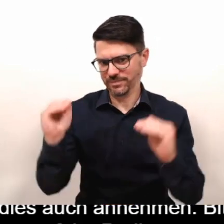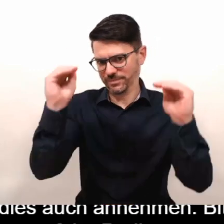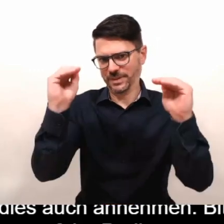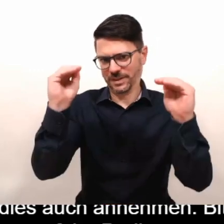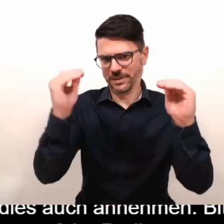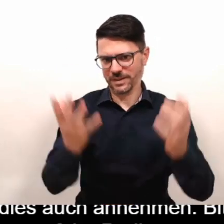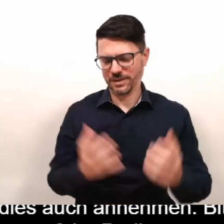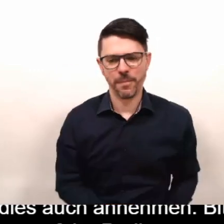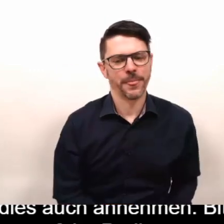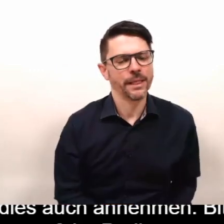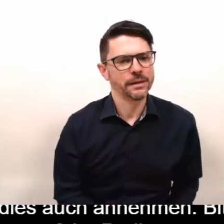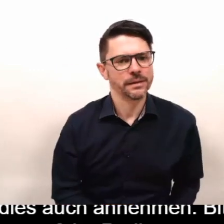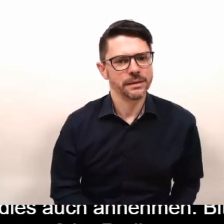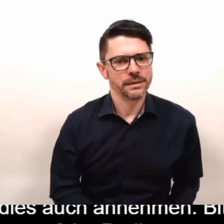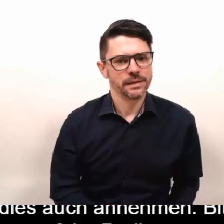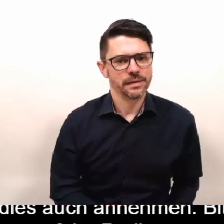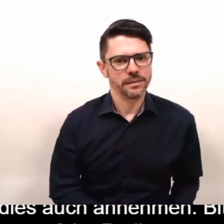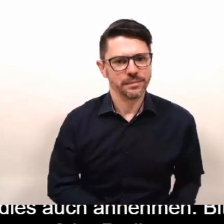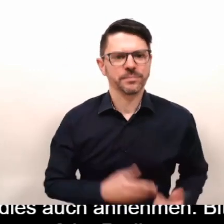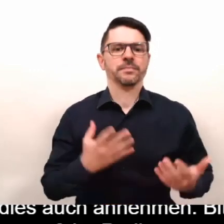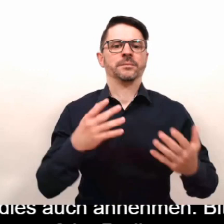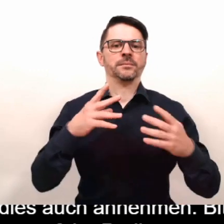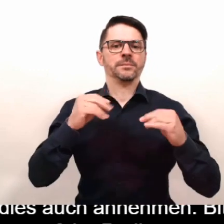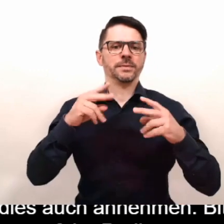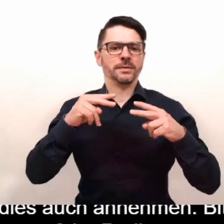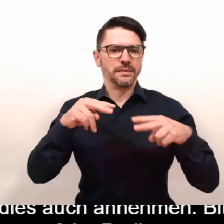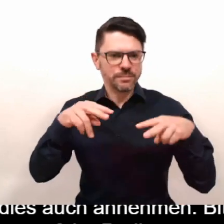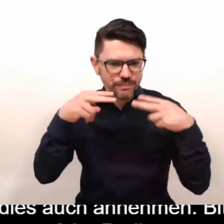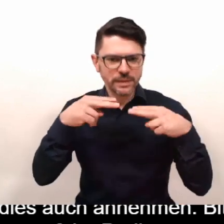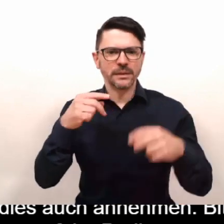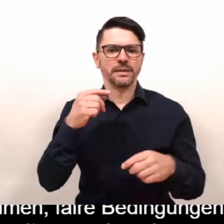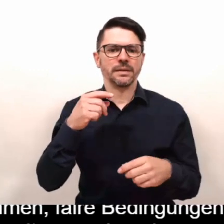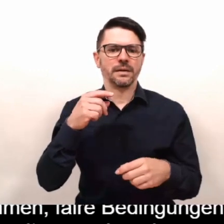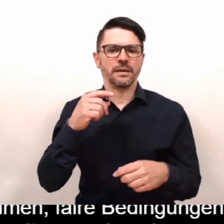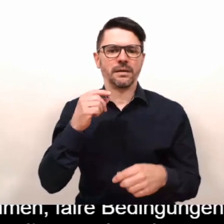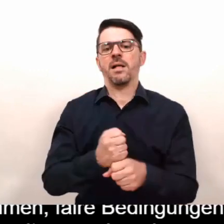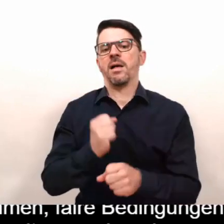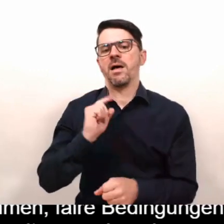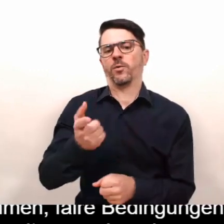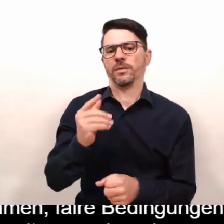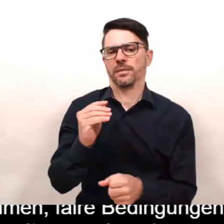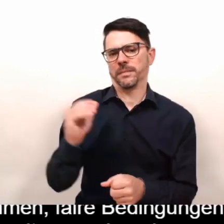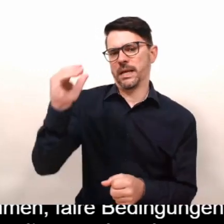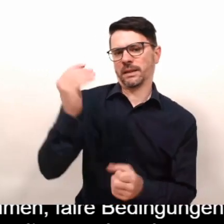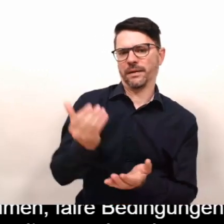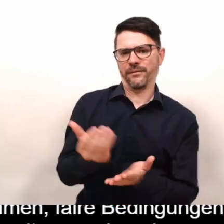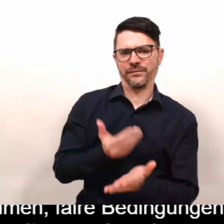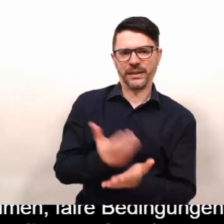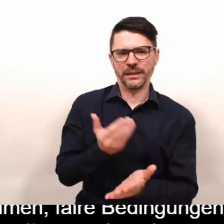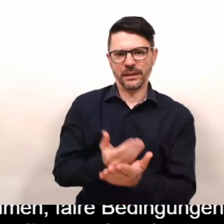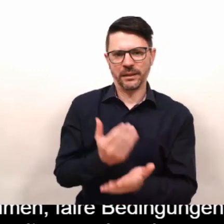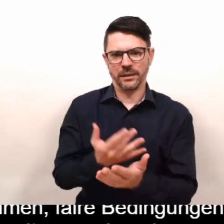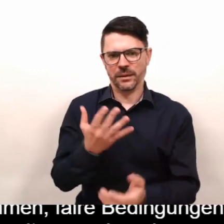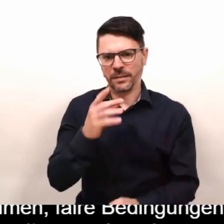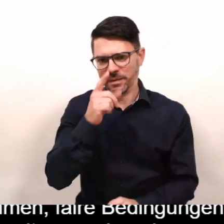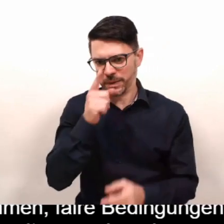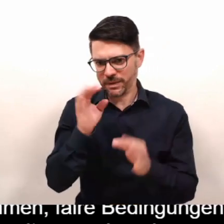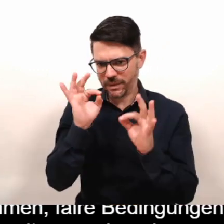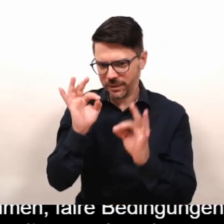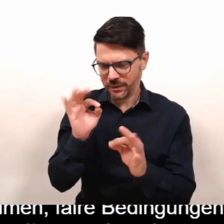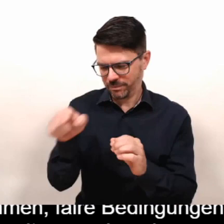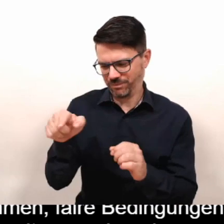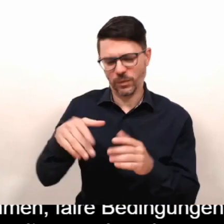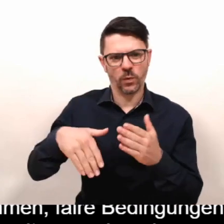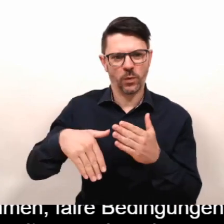können, damit diese Branche möglichst bald wieder rauskommt aus unseren Hilfssystemen. Die Gastro-Brage war ja die